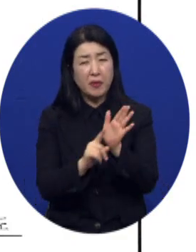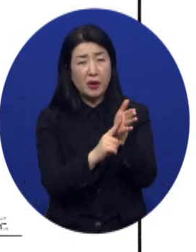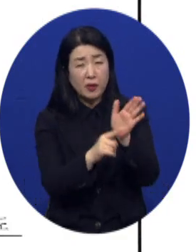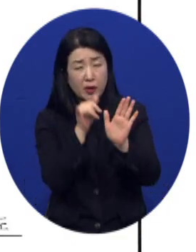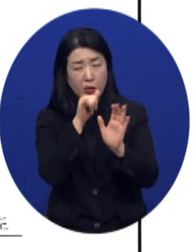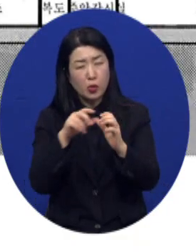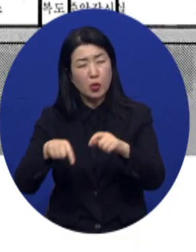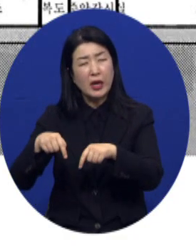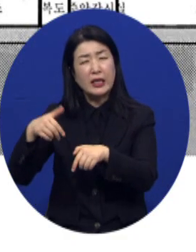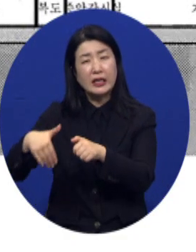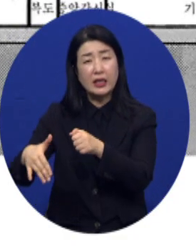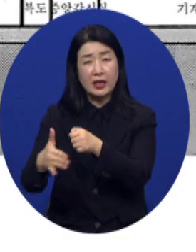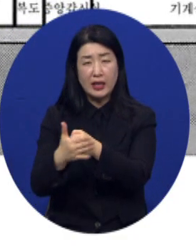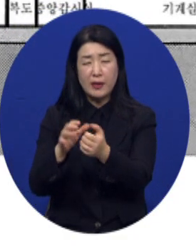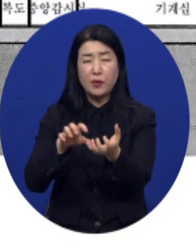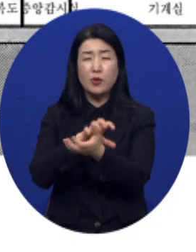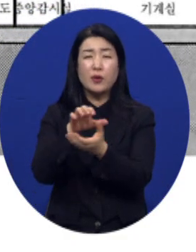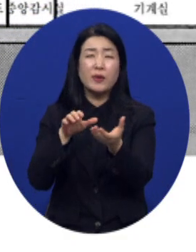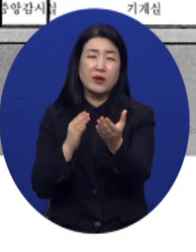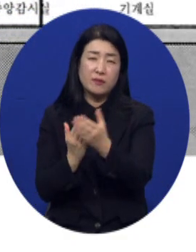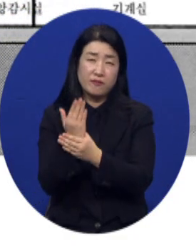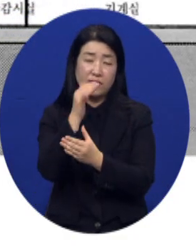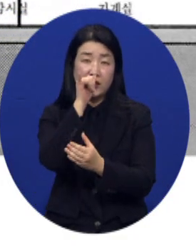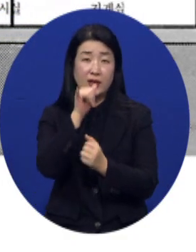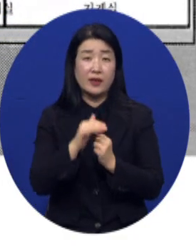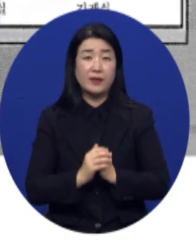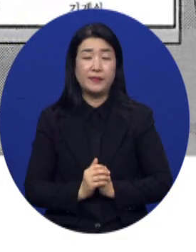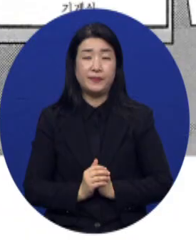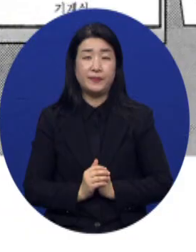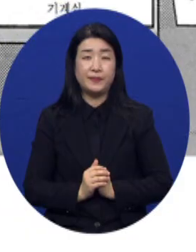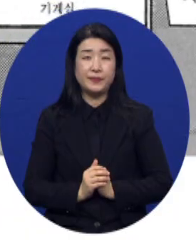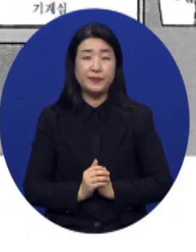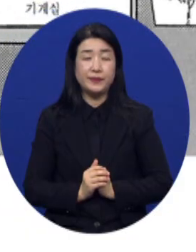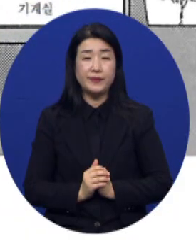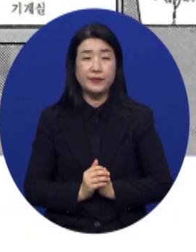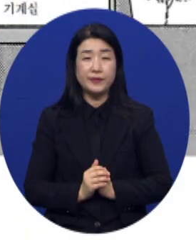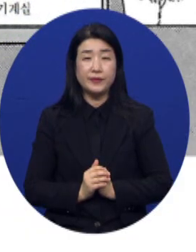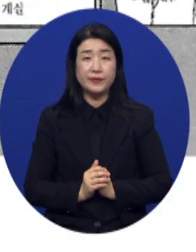이뤄지면서 논란만 커지고 있습니다 MBC 뉴스 송원일입니다